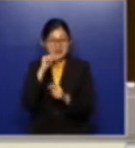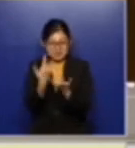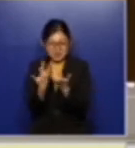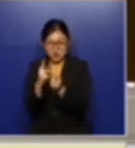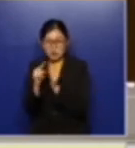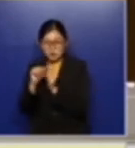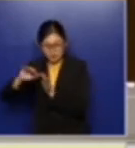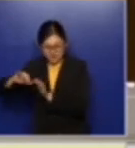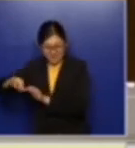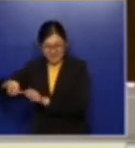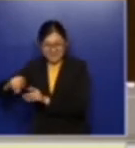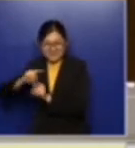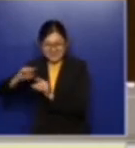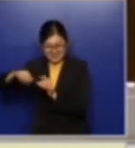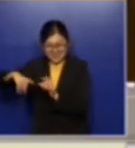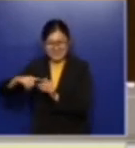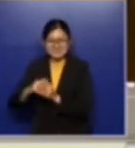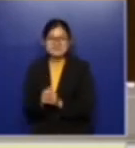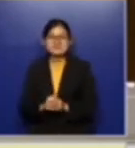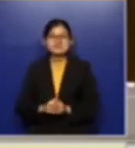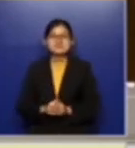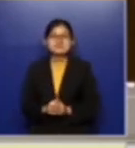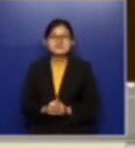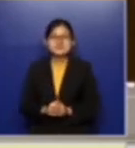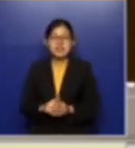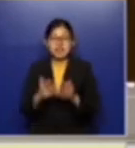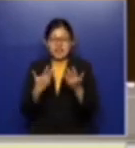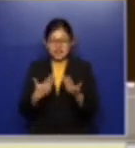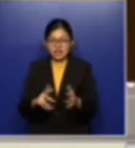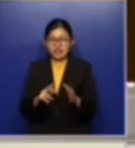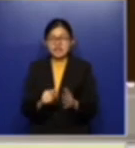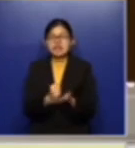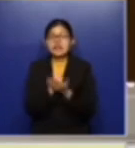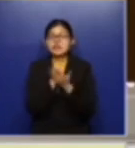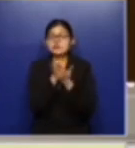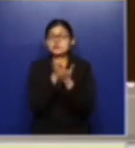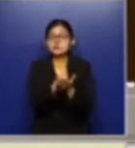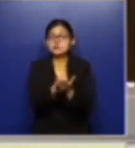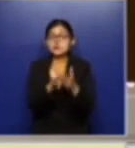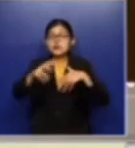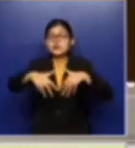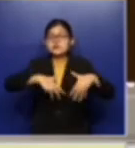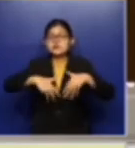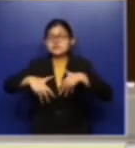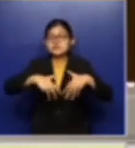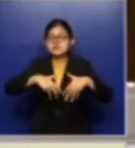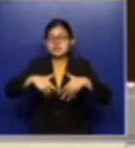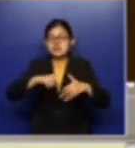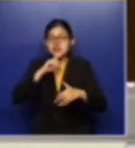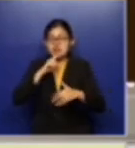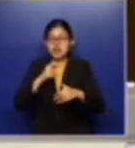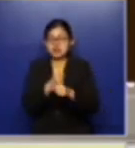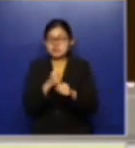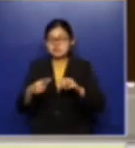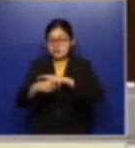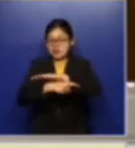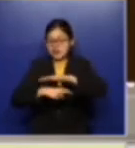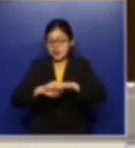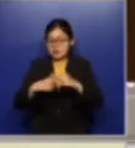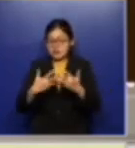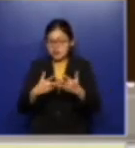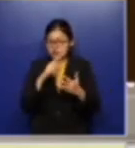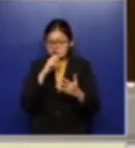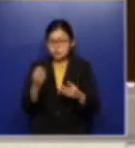ต่อการเยียวยาเนี่ยการเยียวยาถ้าทำนาไปแล้วมีผลเสียห